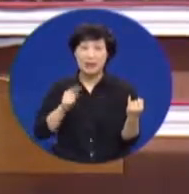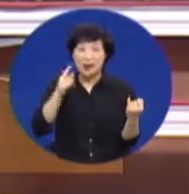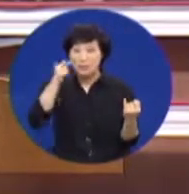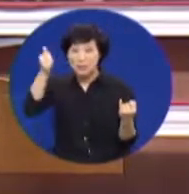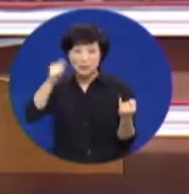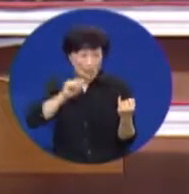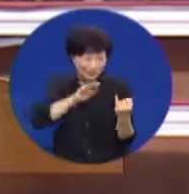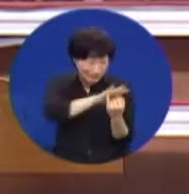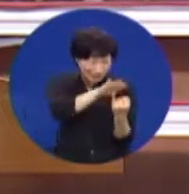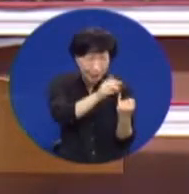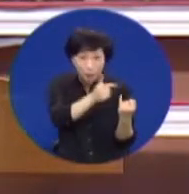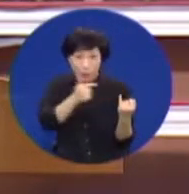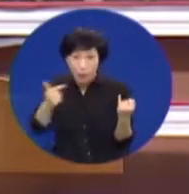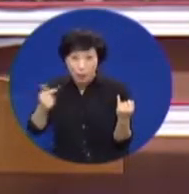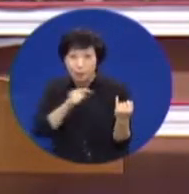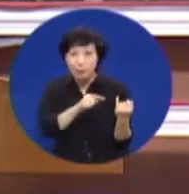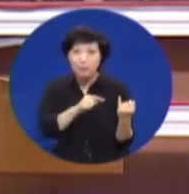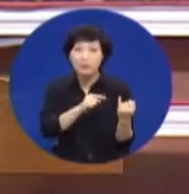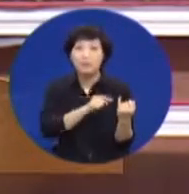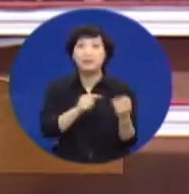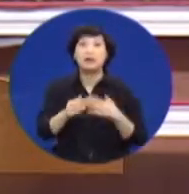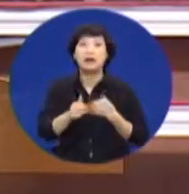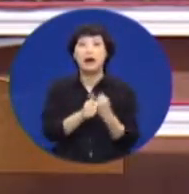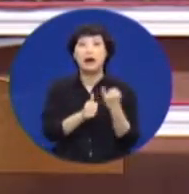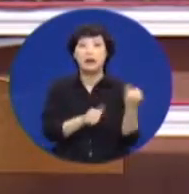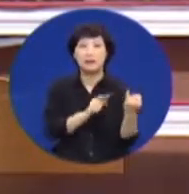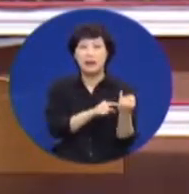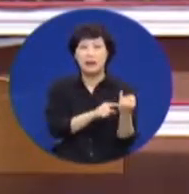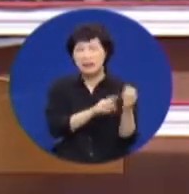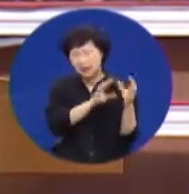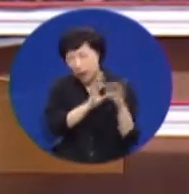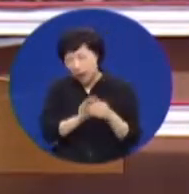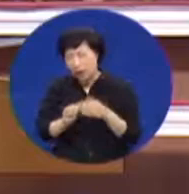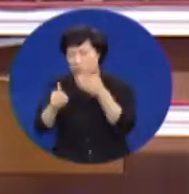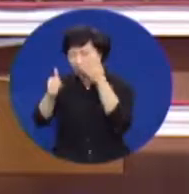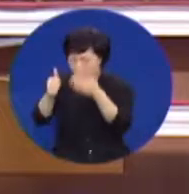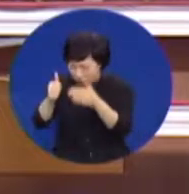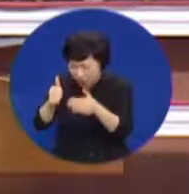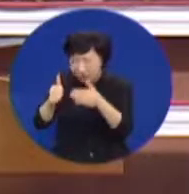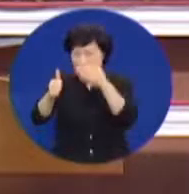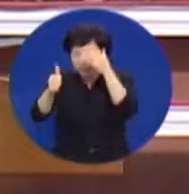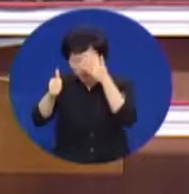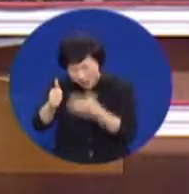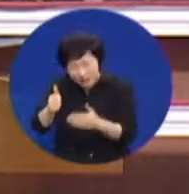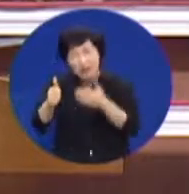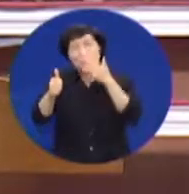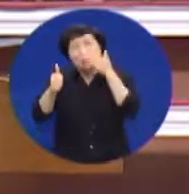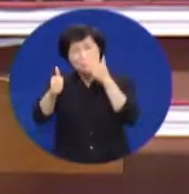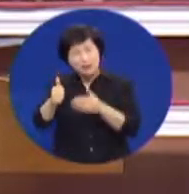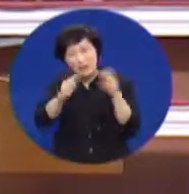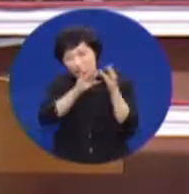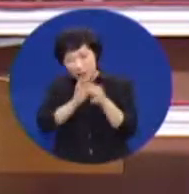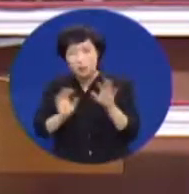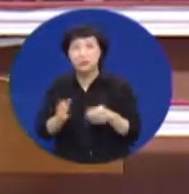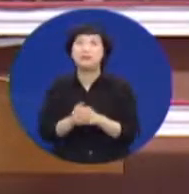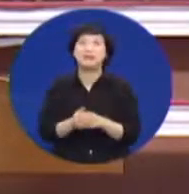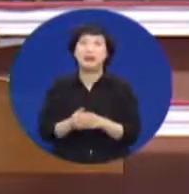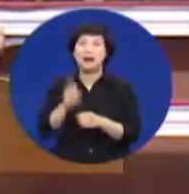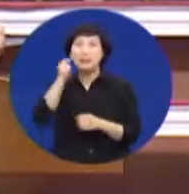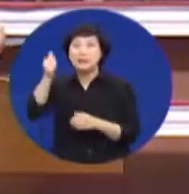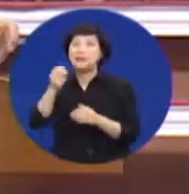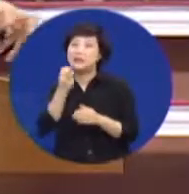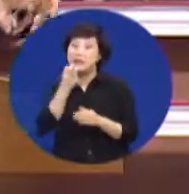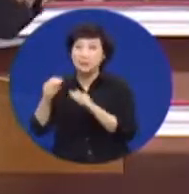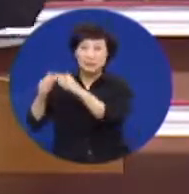너무 이뻐하니까 집사람이 또 말씀드리고 또 말씀드리고 또 말씀드려서 서울로 이사